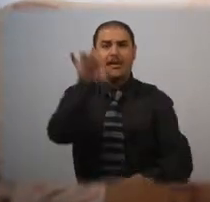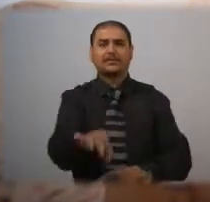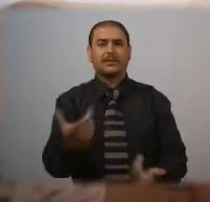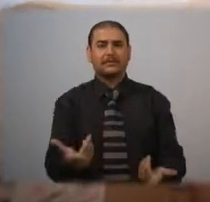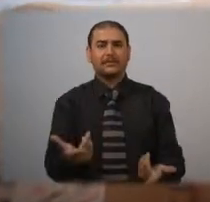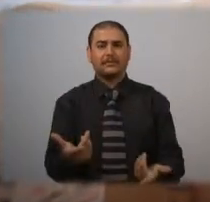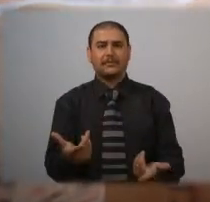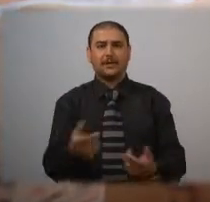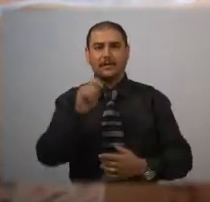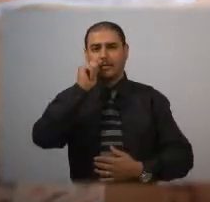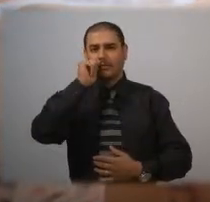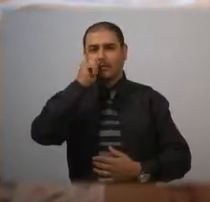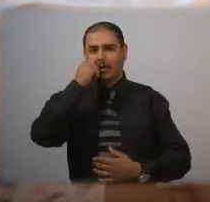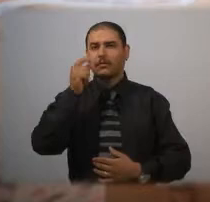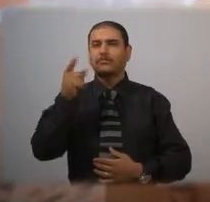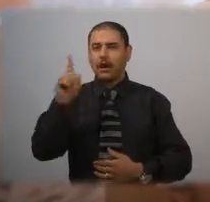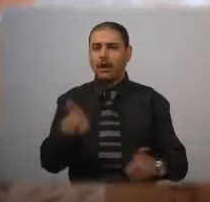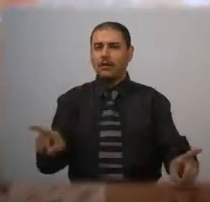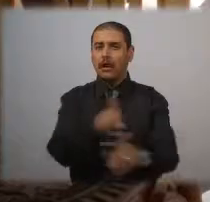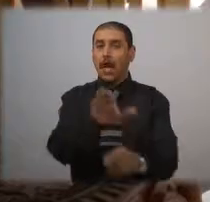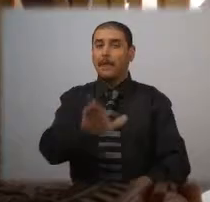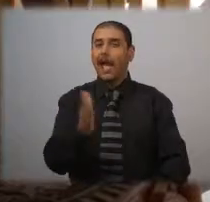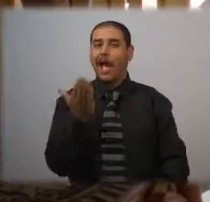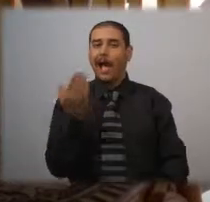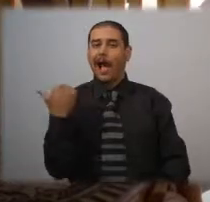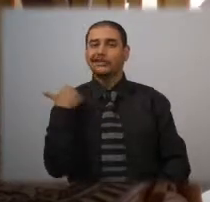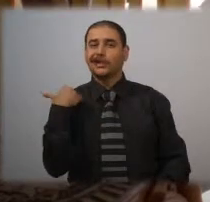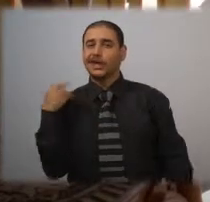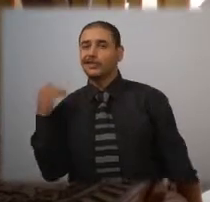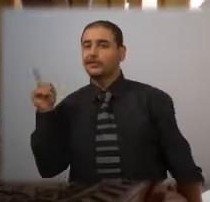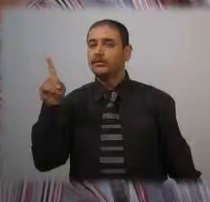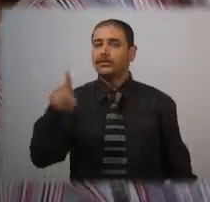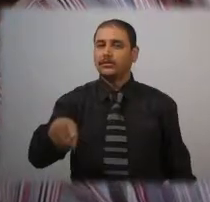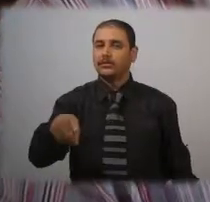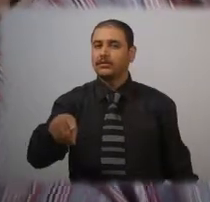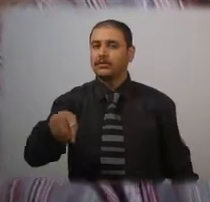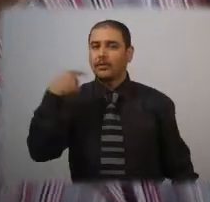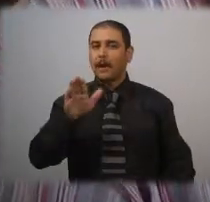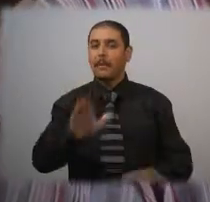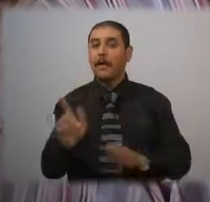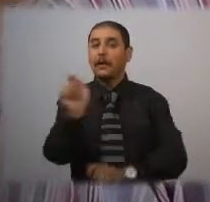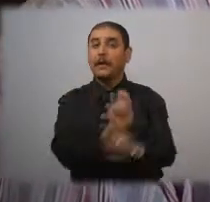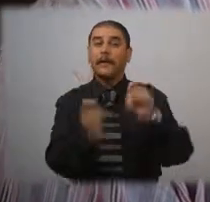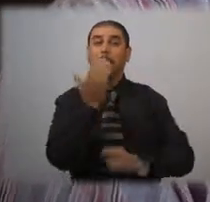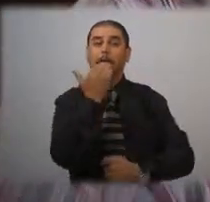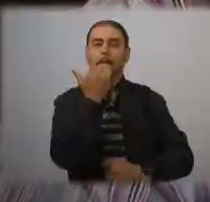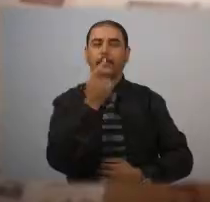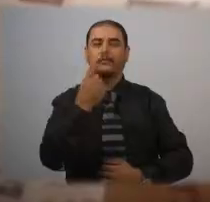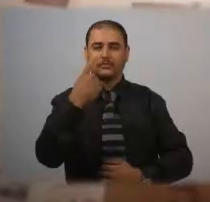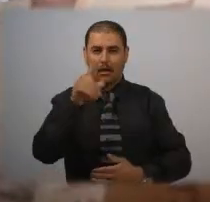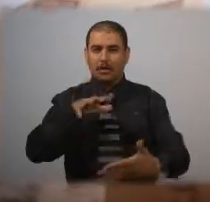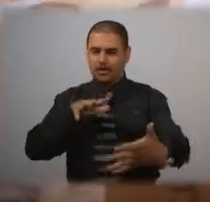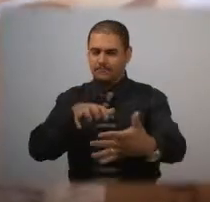نغير بريك بس حكى مع أهله حكى مع الدار قال لهم لازم أروح شفت ما غيرش البريك